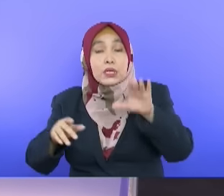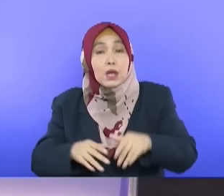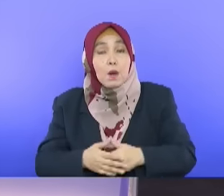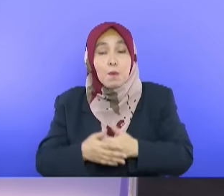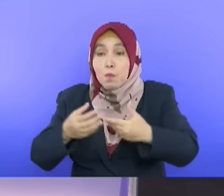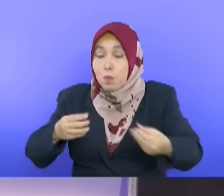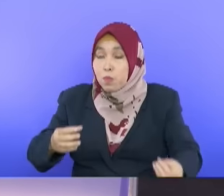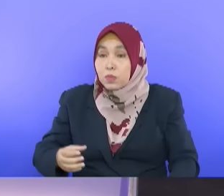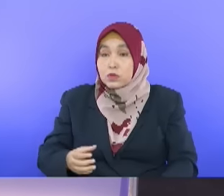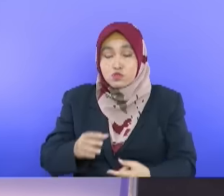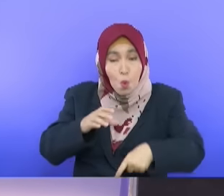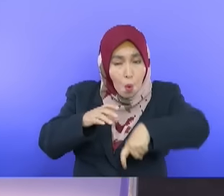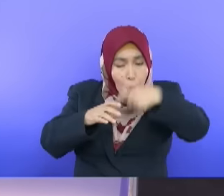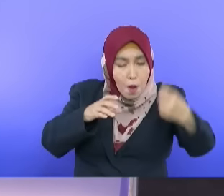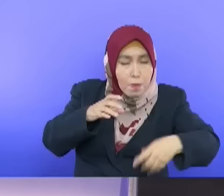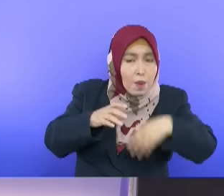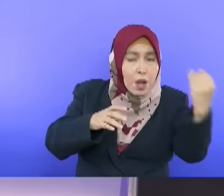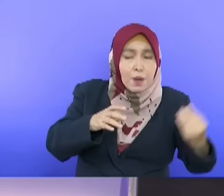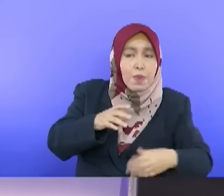lembaran-lembaran